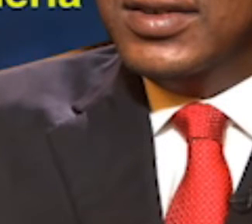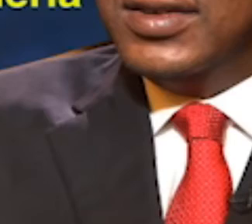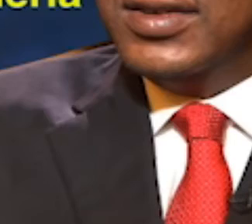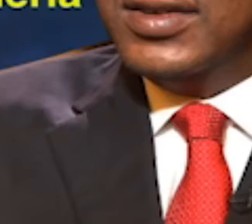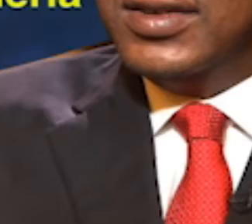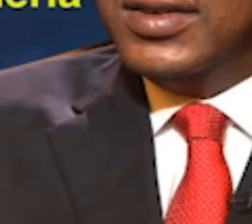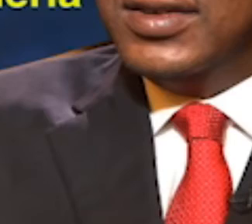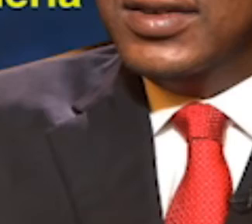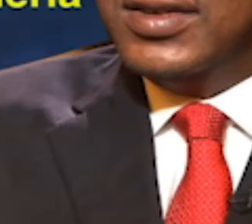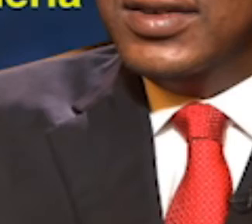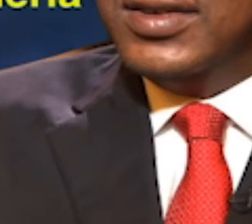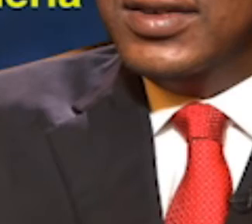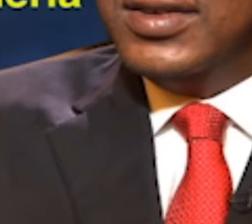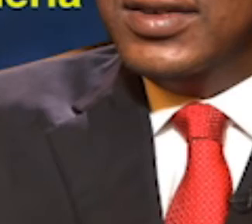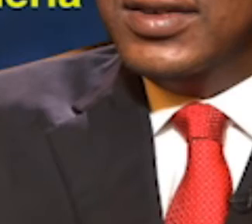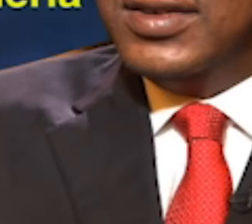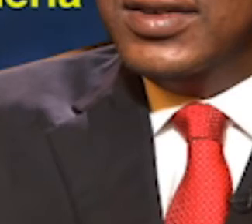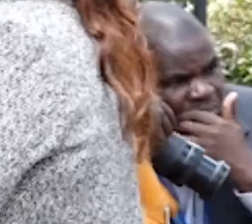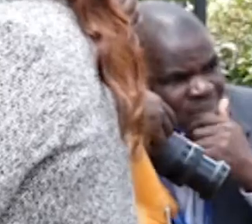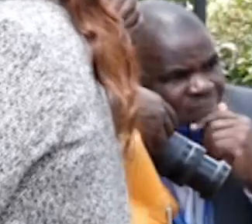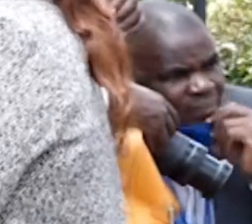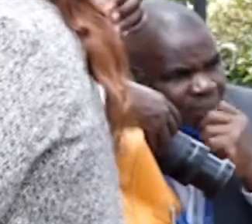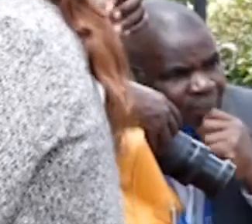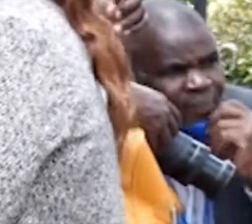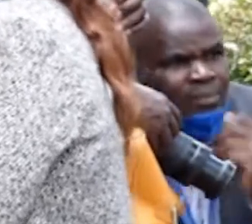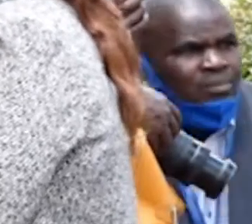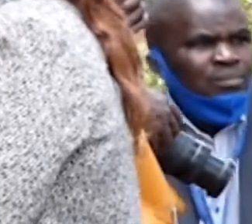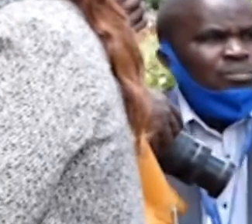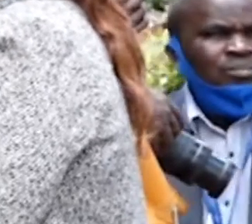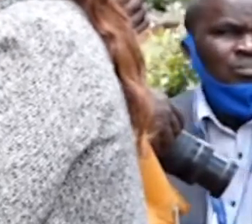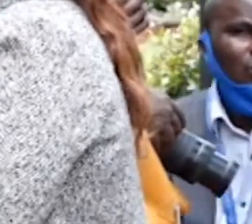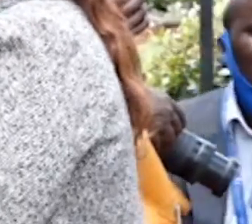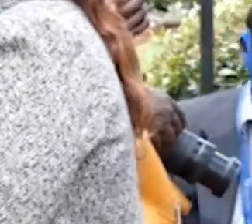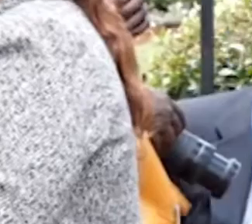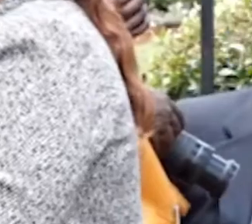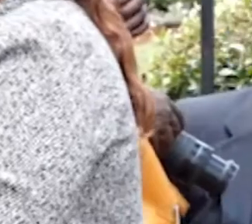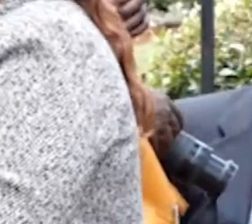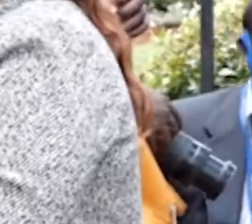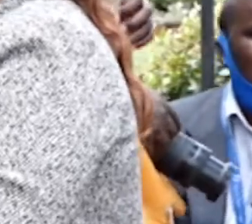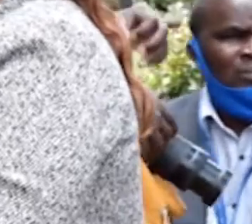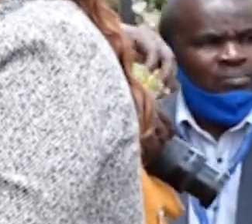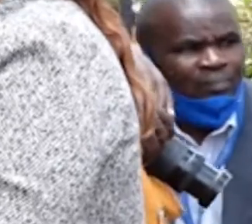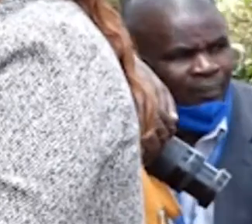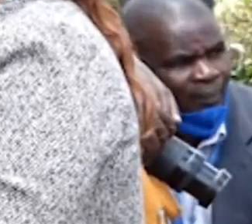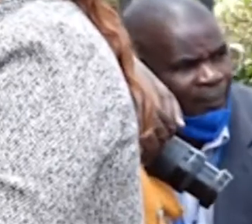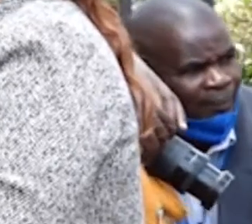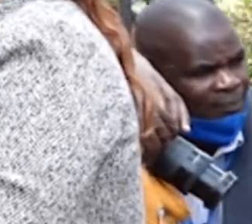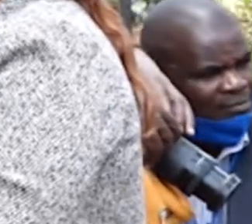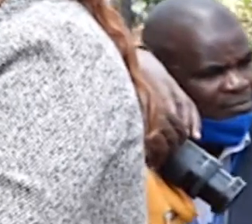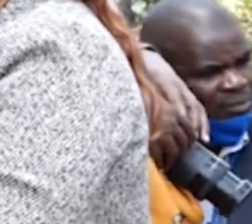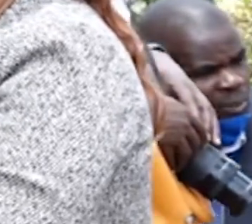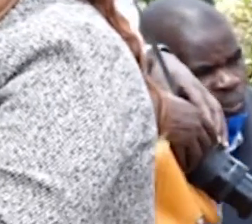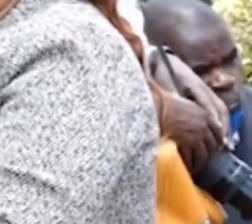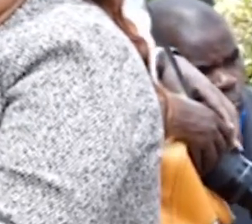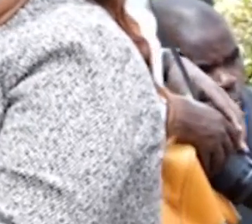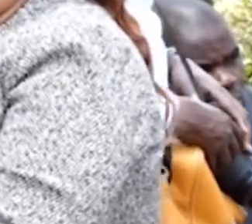amemtaja Koinange kama kiongozi aliyepigania sheria na sera za kuleta amani nchini. Kwa upande wake, naibu wa